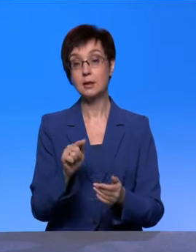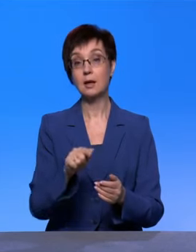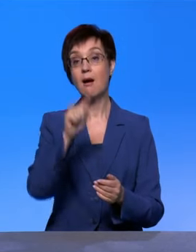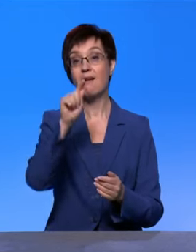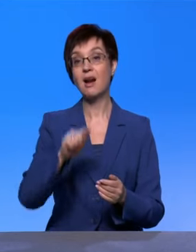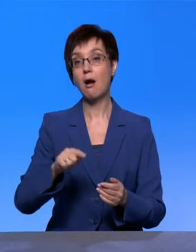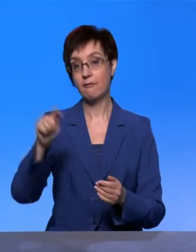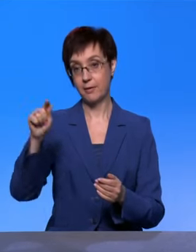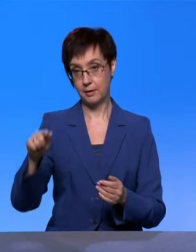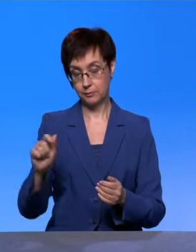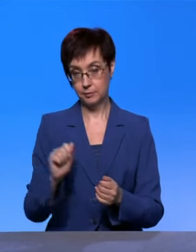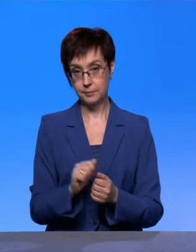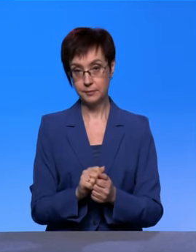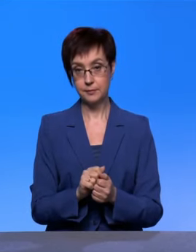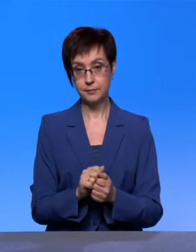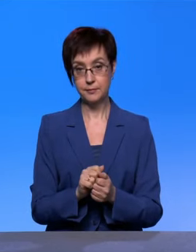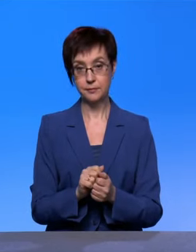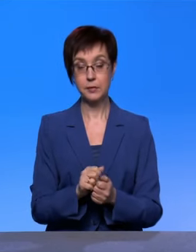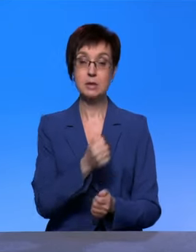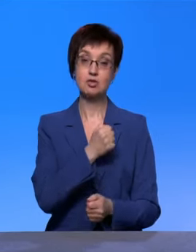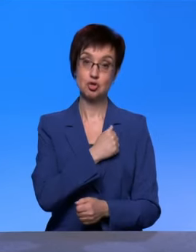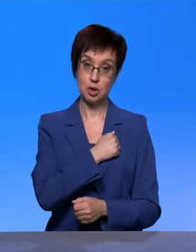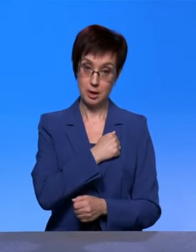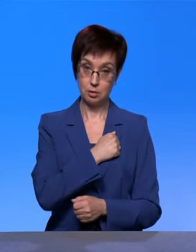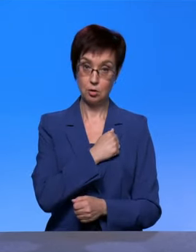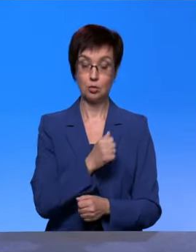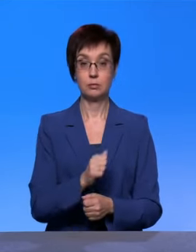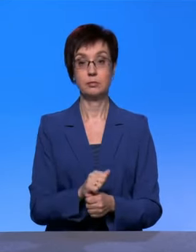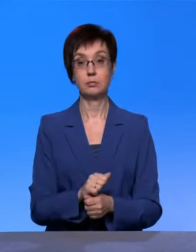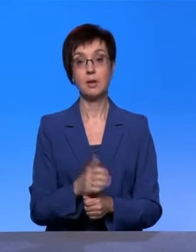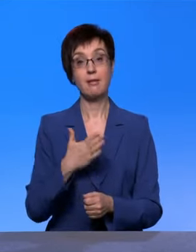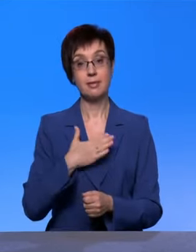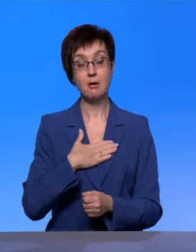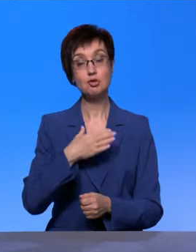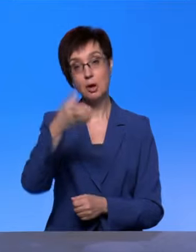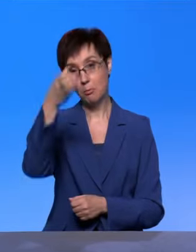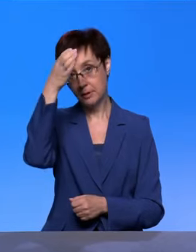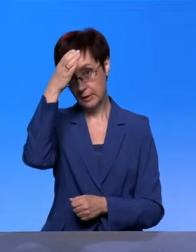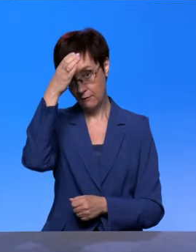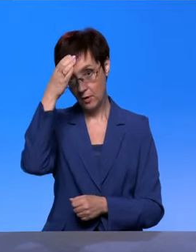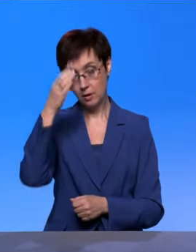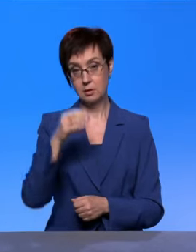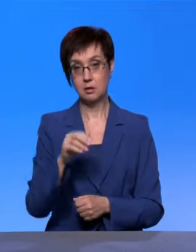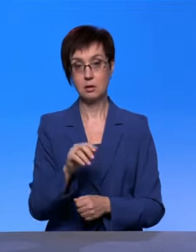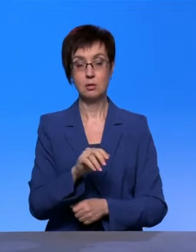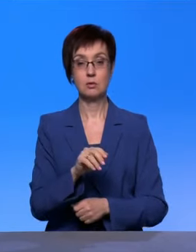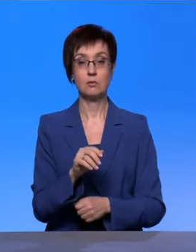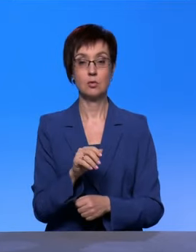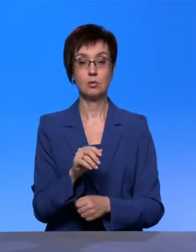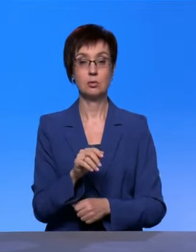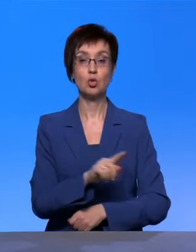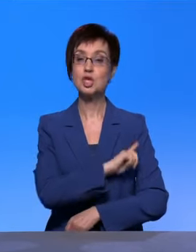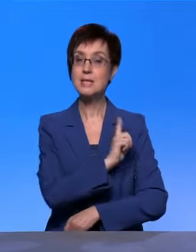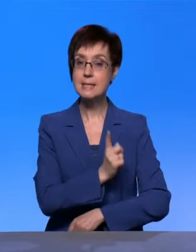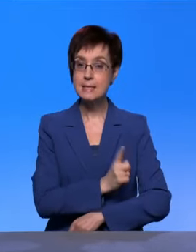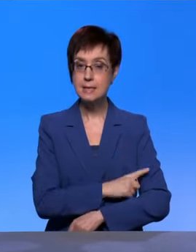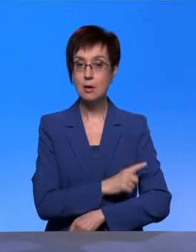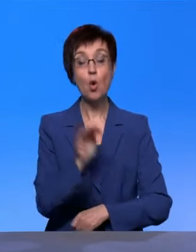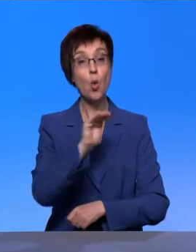вот, к сожалению, наше образование очень сильно повлияло, уровень